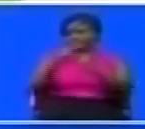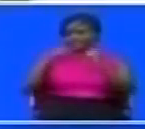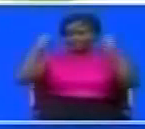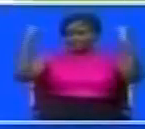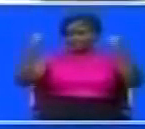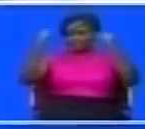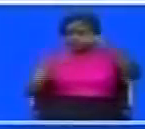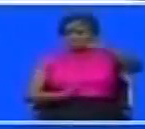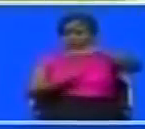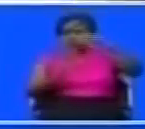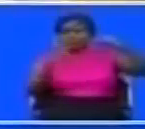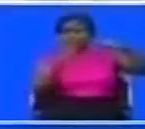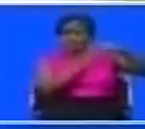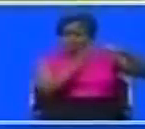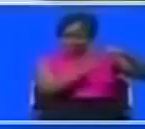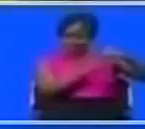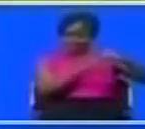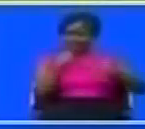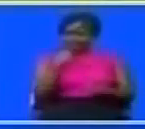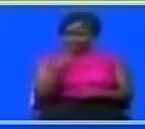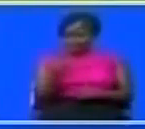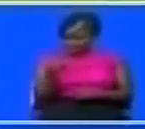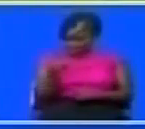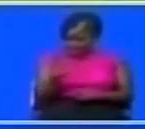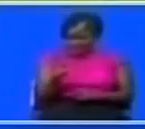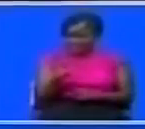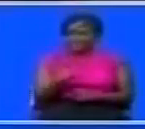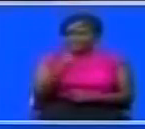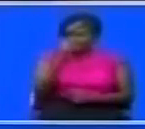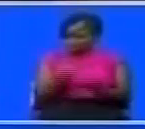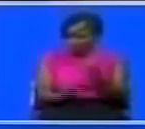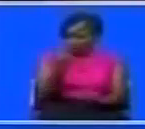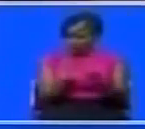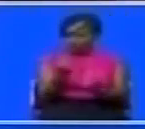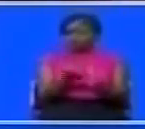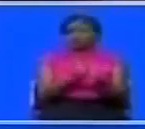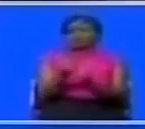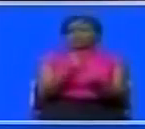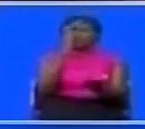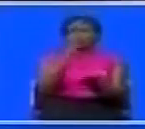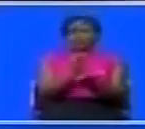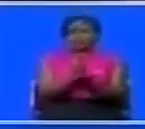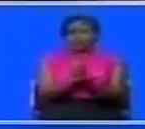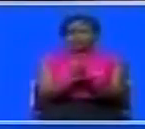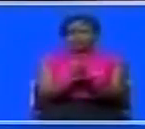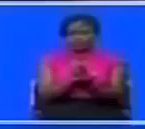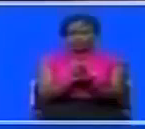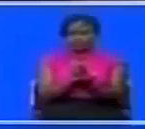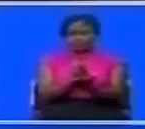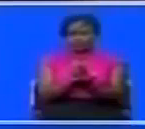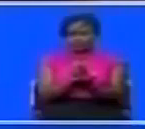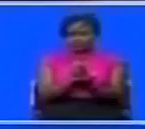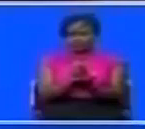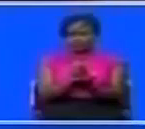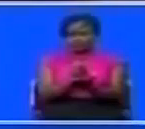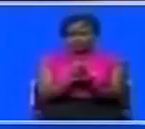top 8, and that's why I said it's going to be an explosive, entertaining match. The only silverware that is